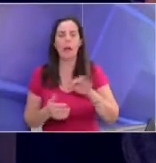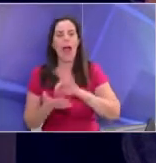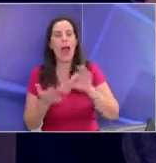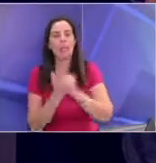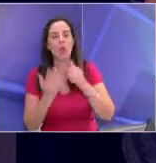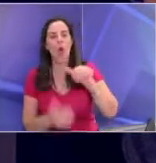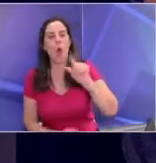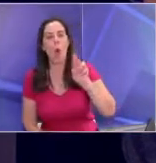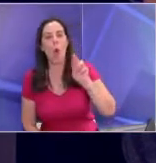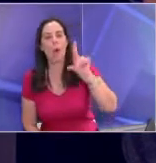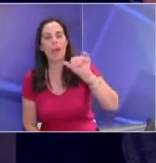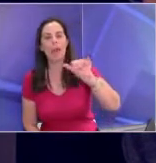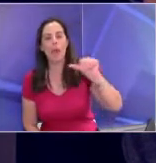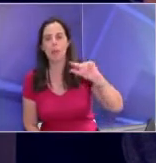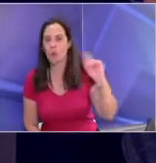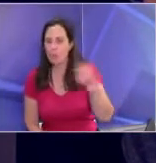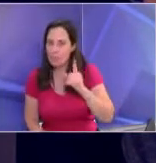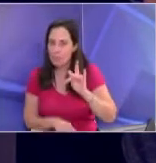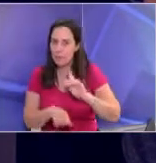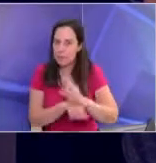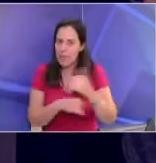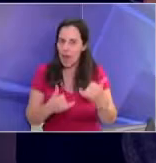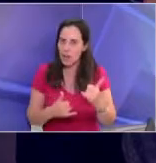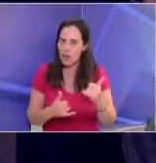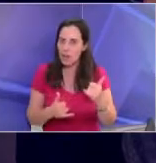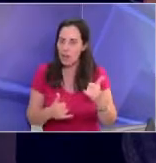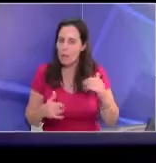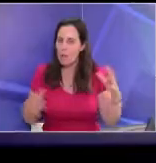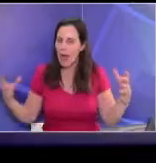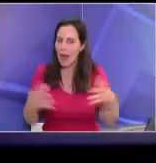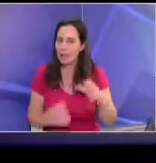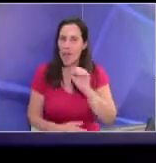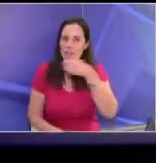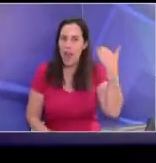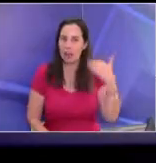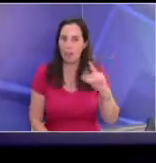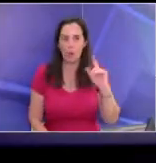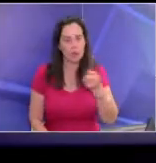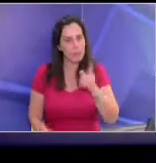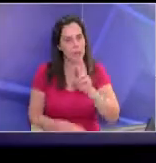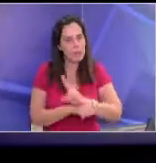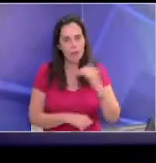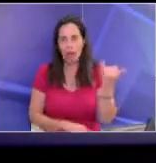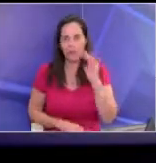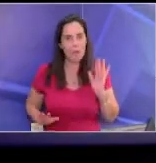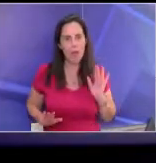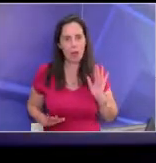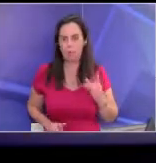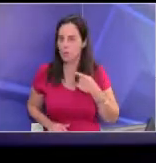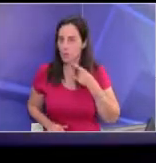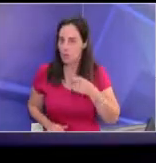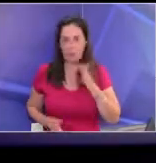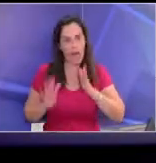יוצאת, ואז קורה משהו. כולם צריכים להיזהר עכשיו, כאילו, מהגוורדיה הישנה, זה הולך להתפוצץ? קודם כל, כולם צריכים להיזהר תמיד,